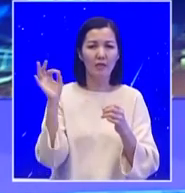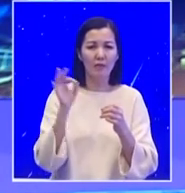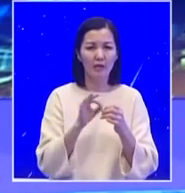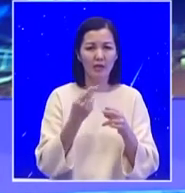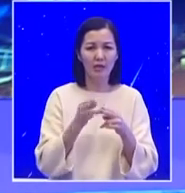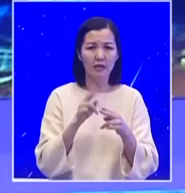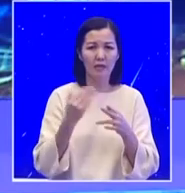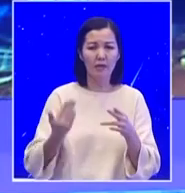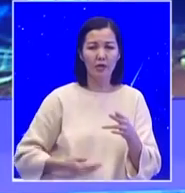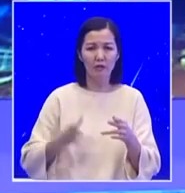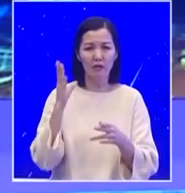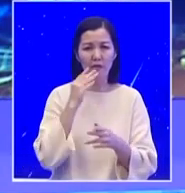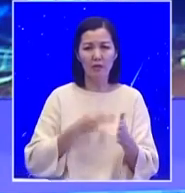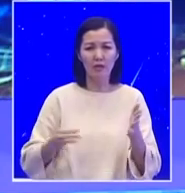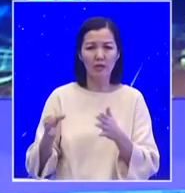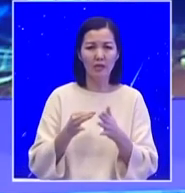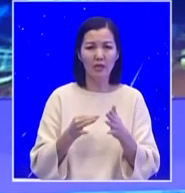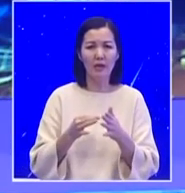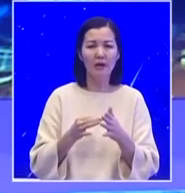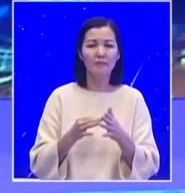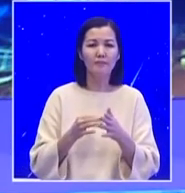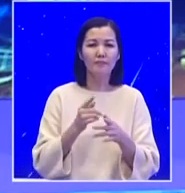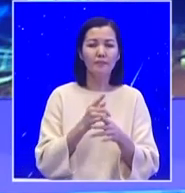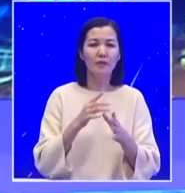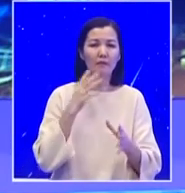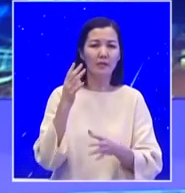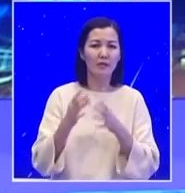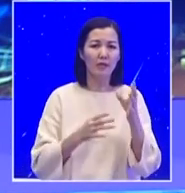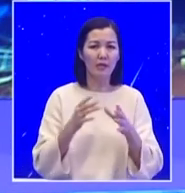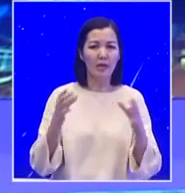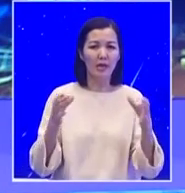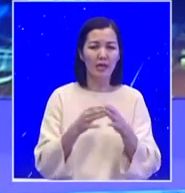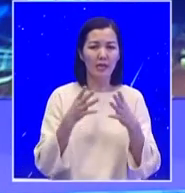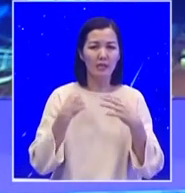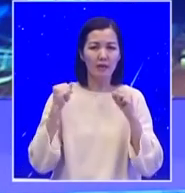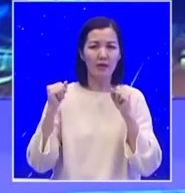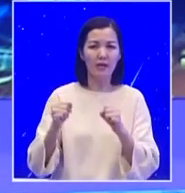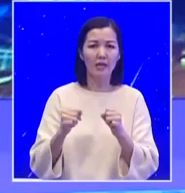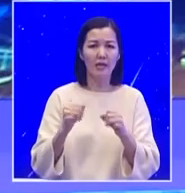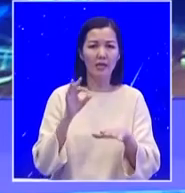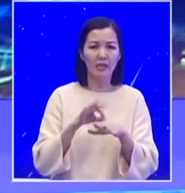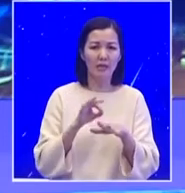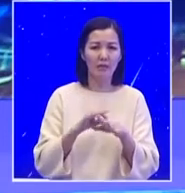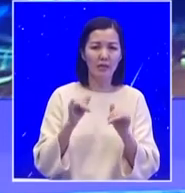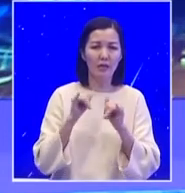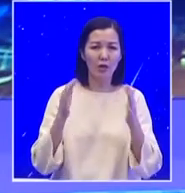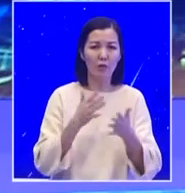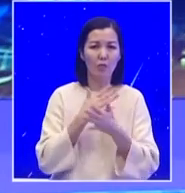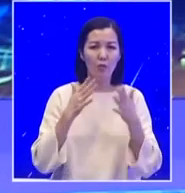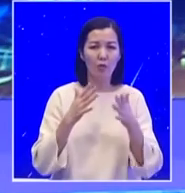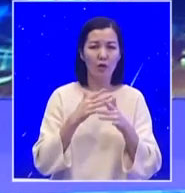числа проживает в Алматинской области. По мнению экспертов Всемирной организации здравоохранения, диабет становится все